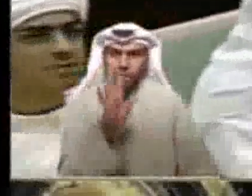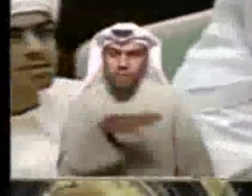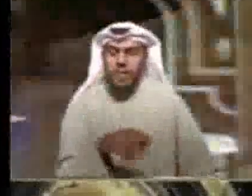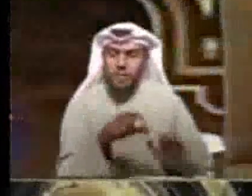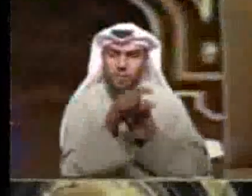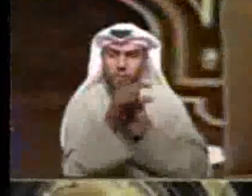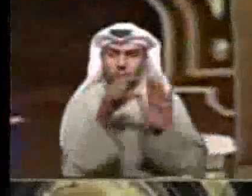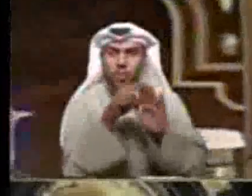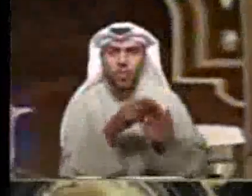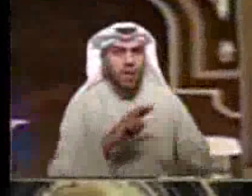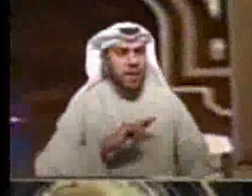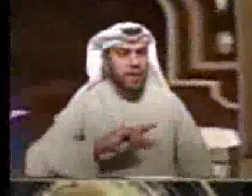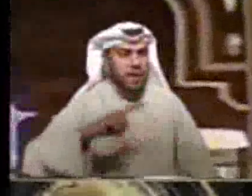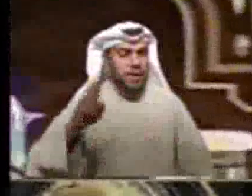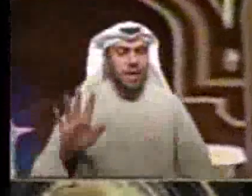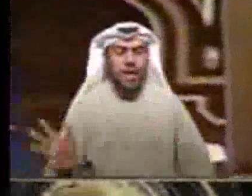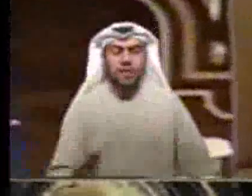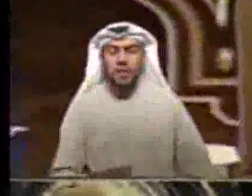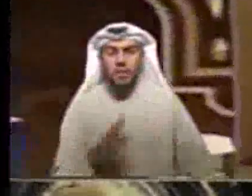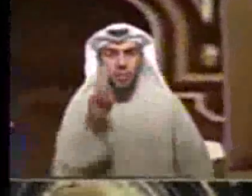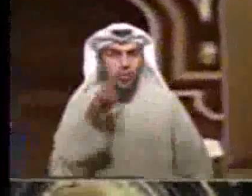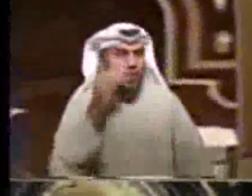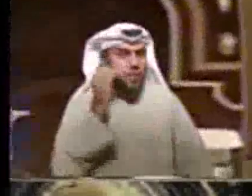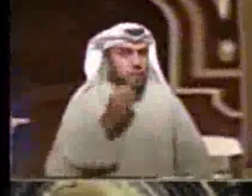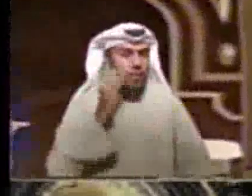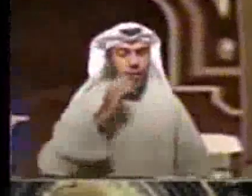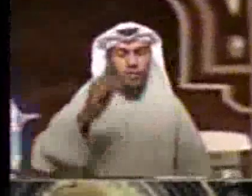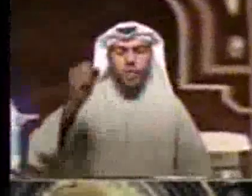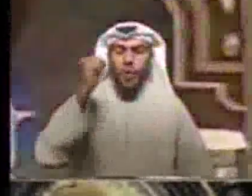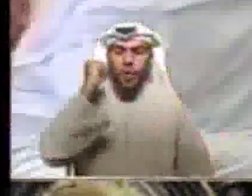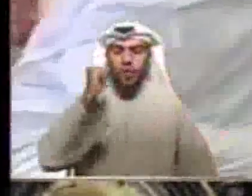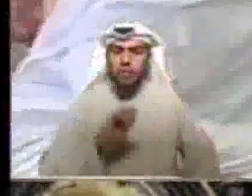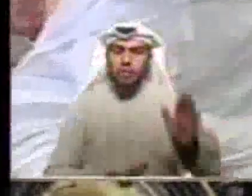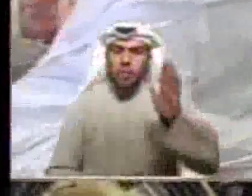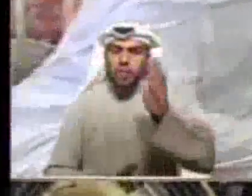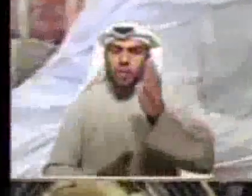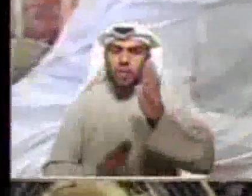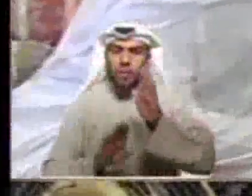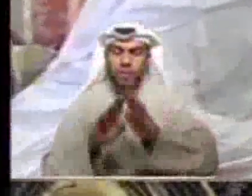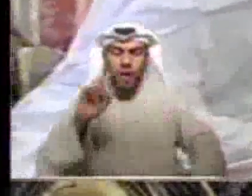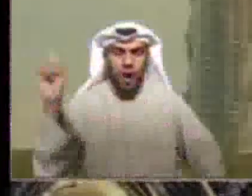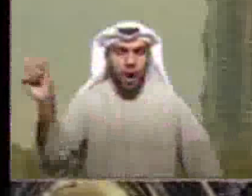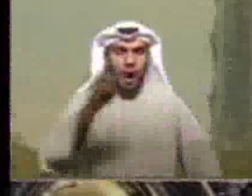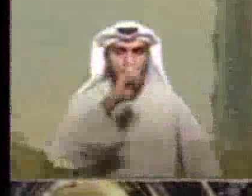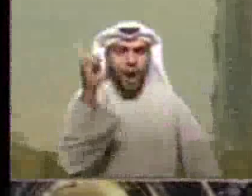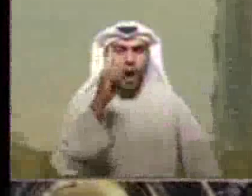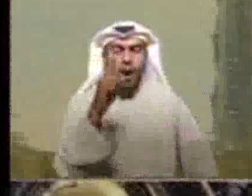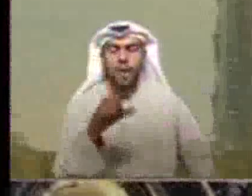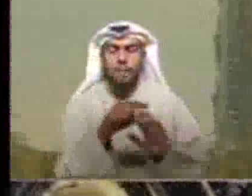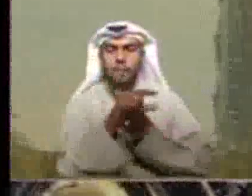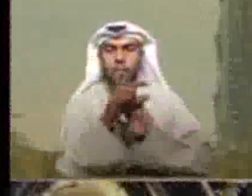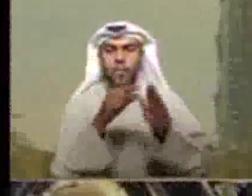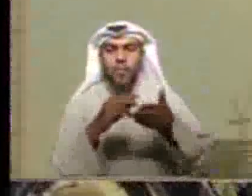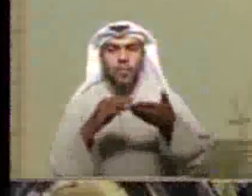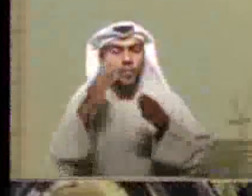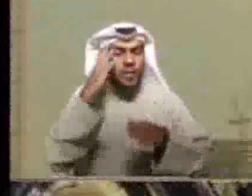الأحداث والمناسبات التي عززت مكانتها في هذا الصدد، ومن أبرزها القمة العالمية للتسامح والمهرجان